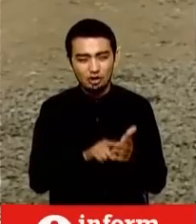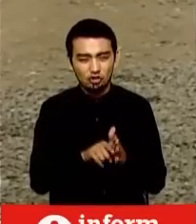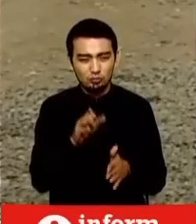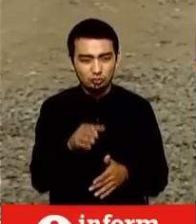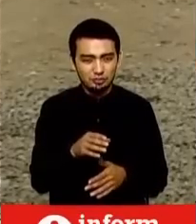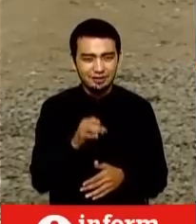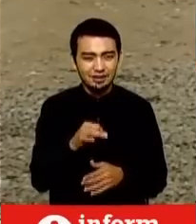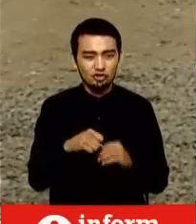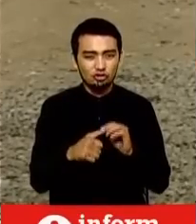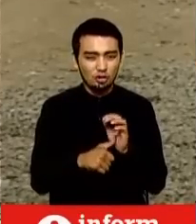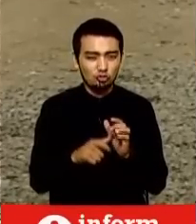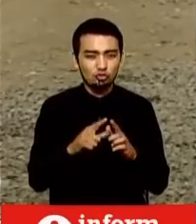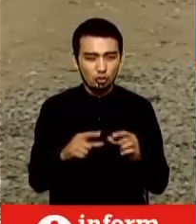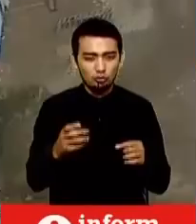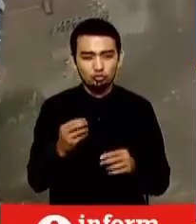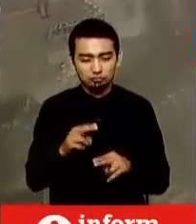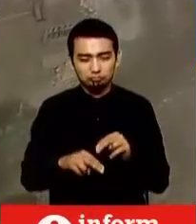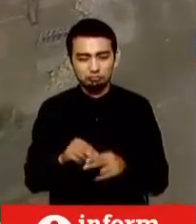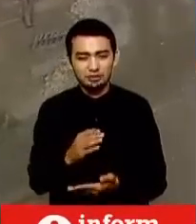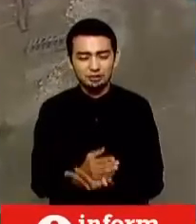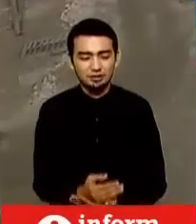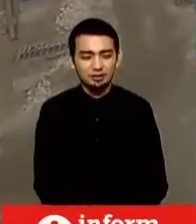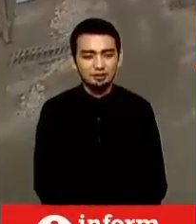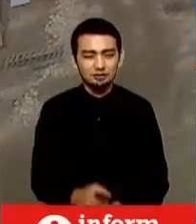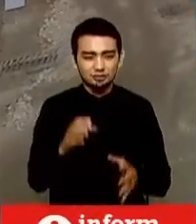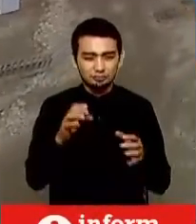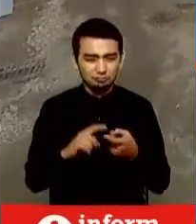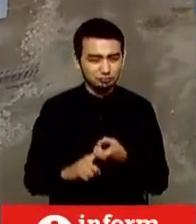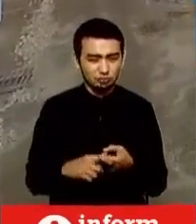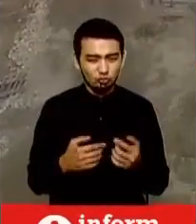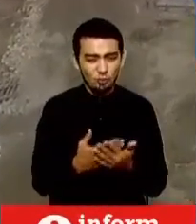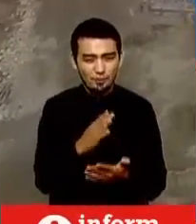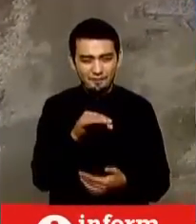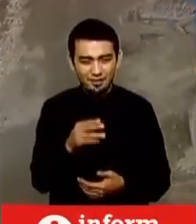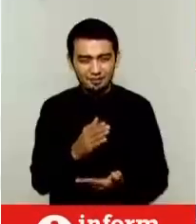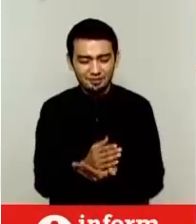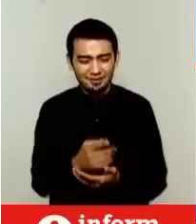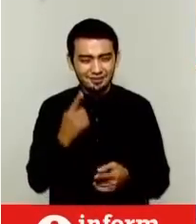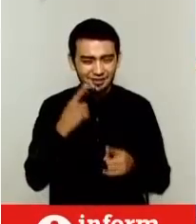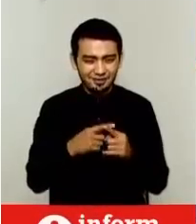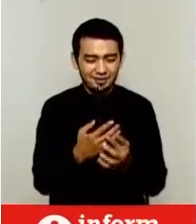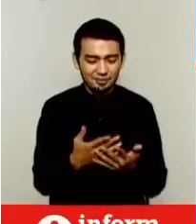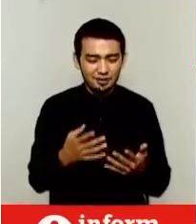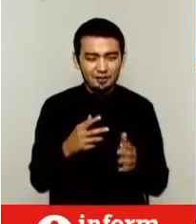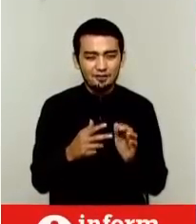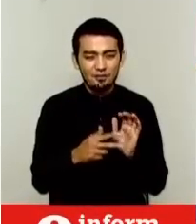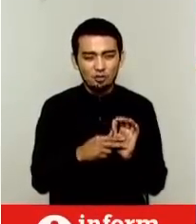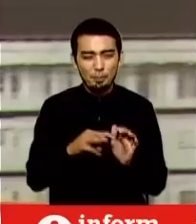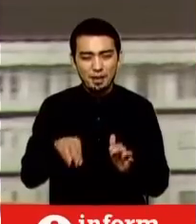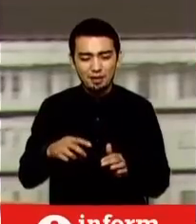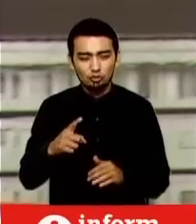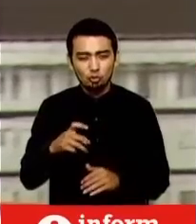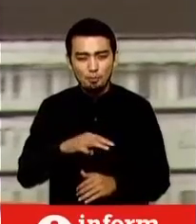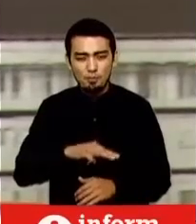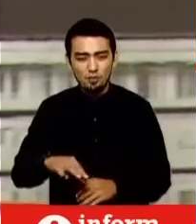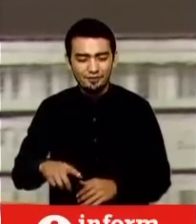үстіне 16 мектеп бүгін тағы да салынып жатыр. Заманауи үлгіде салынып жатқан мектептің құрылысына 8 миллиард 100 миллион теңге бөлінген. Бұл жобаны